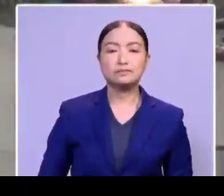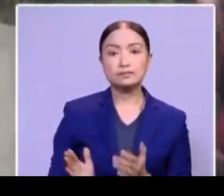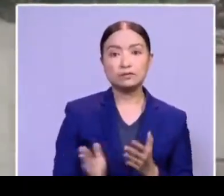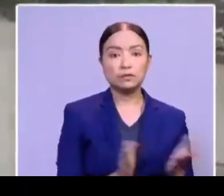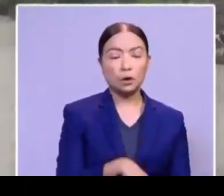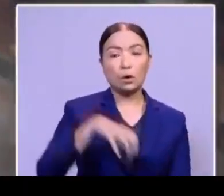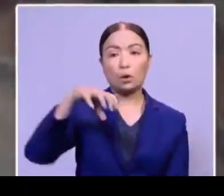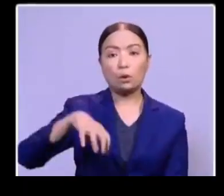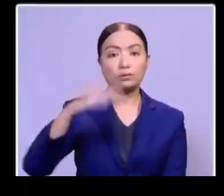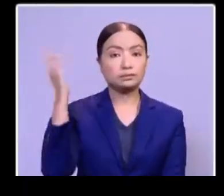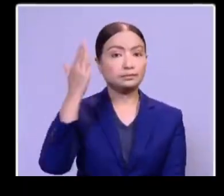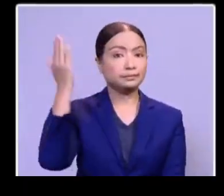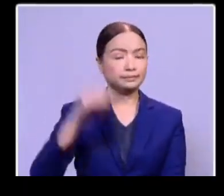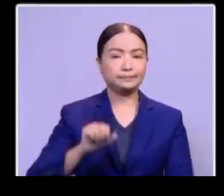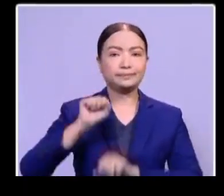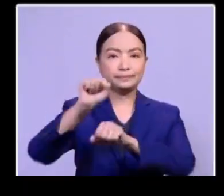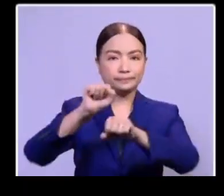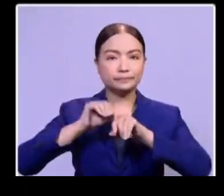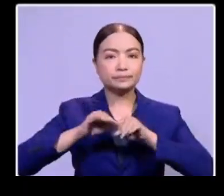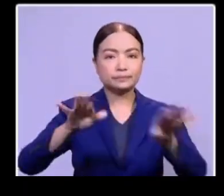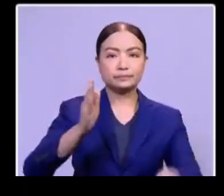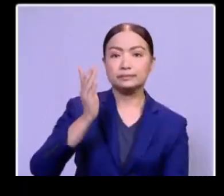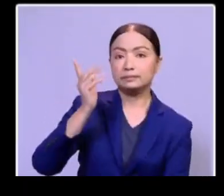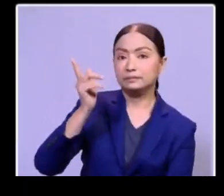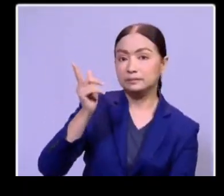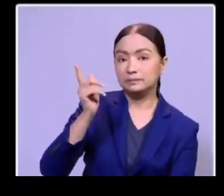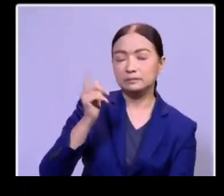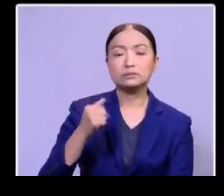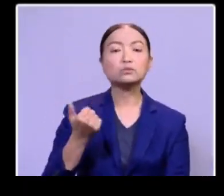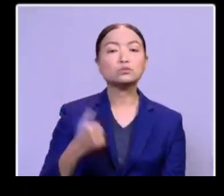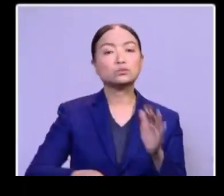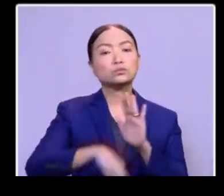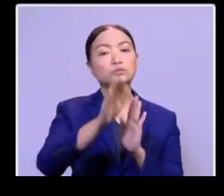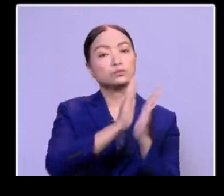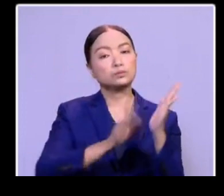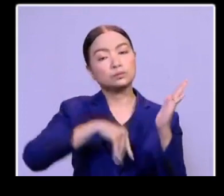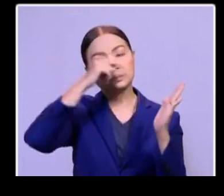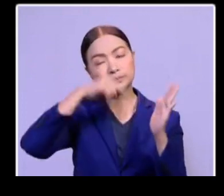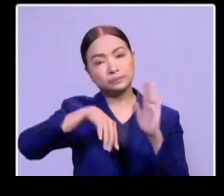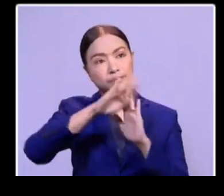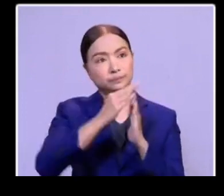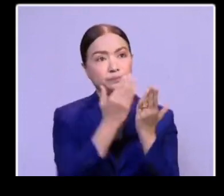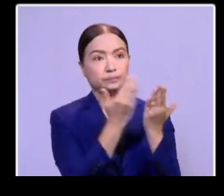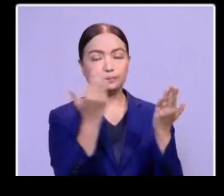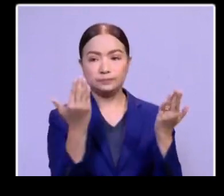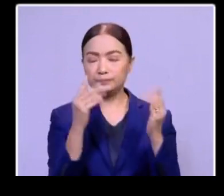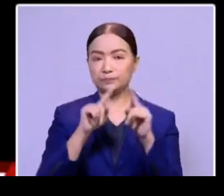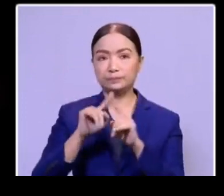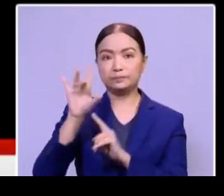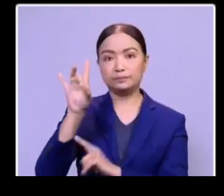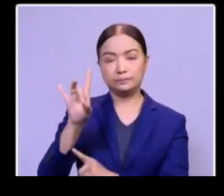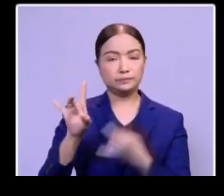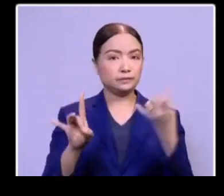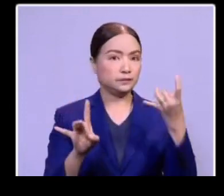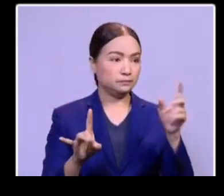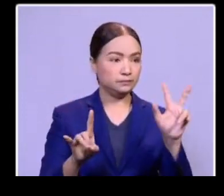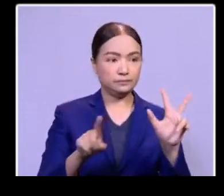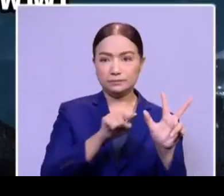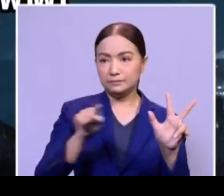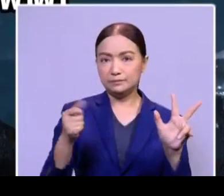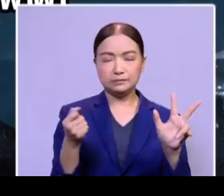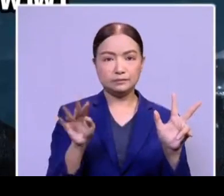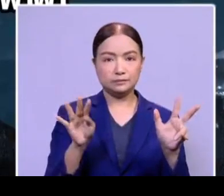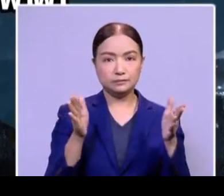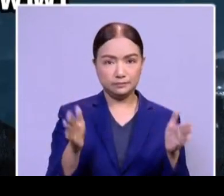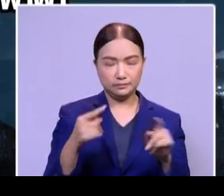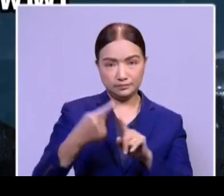กรมอุตุนิยมวิทยาออกประกาศเตือนเรื่องพายุฤดูร้อนบริเวณประเทศไทยตอนบนฉบับที่8ระหว่างวันที่13ถึง14มีน